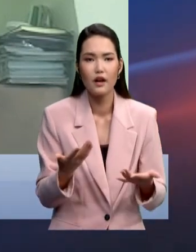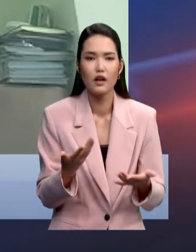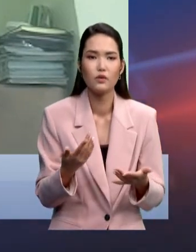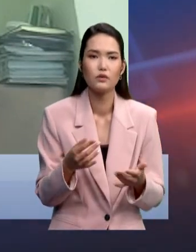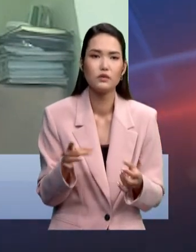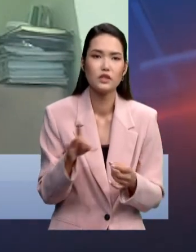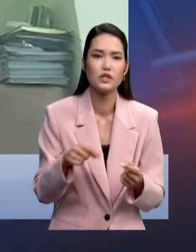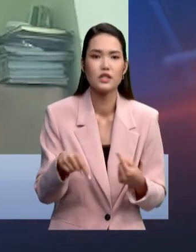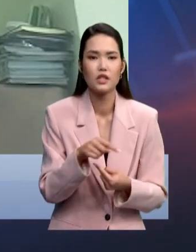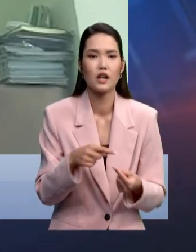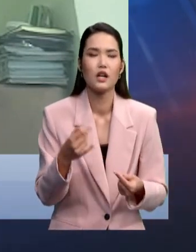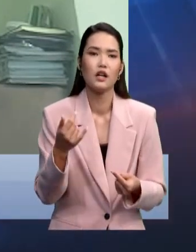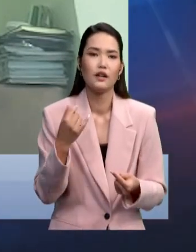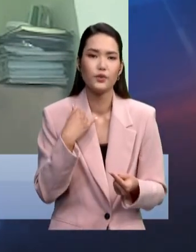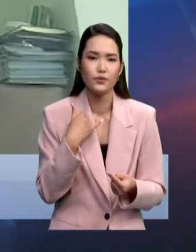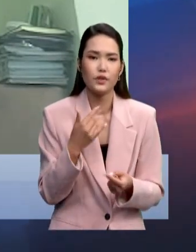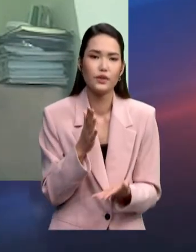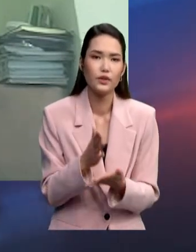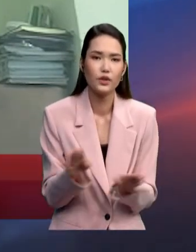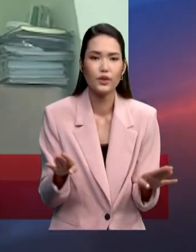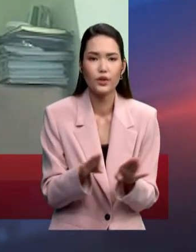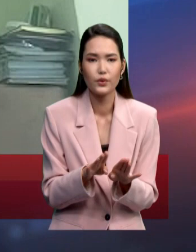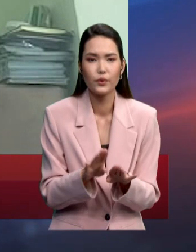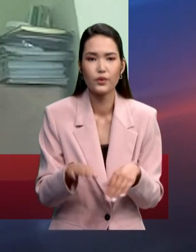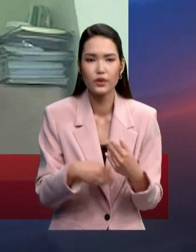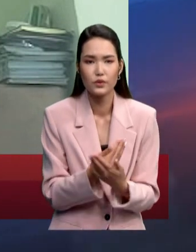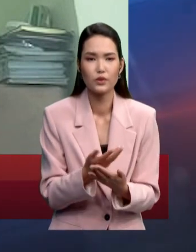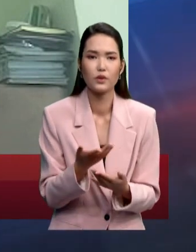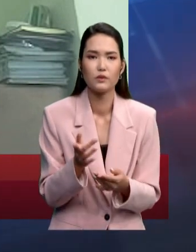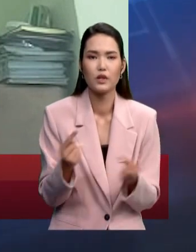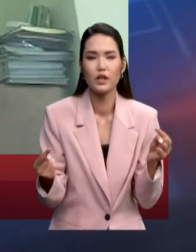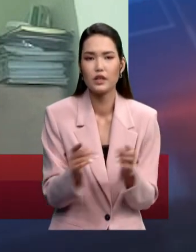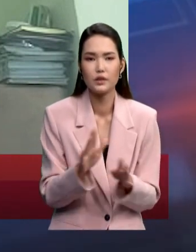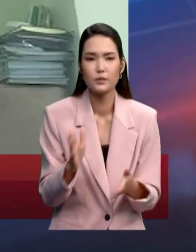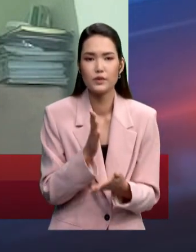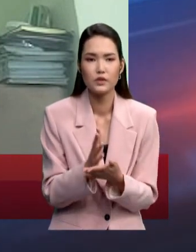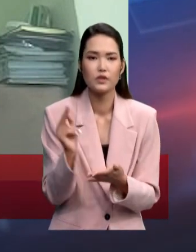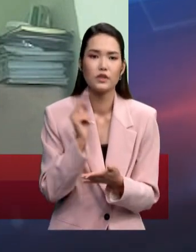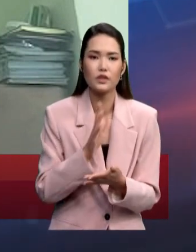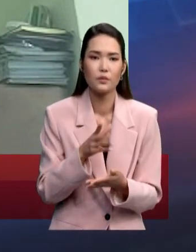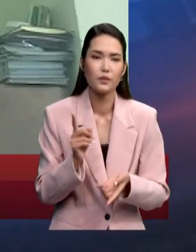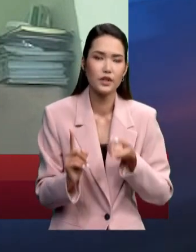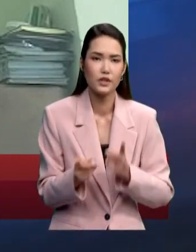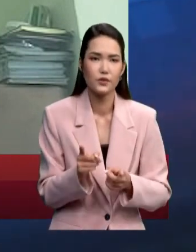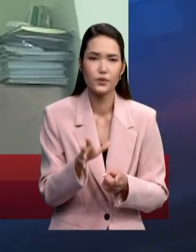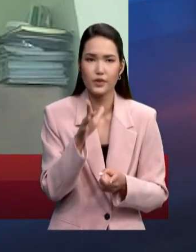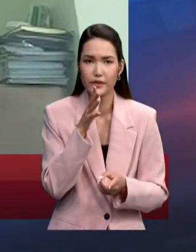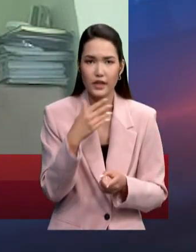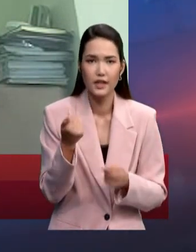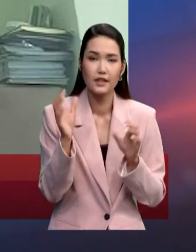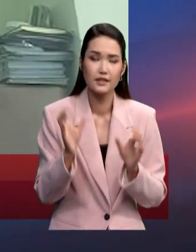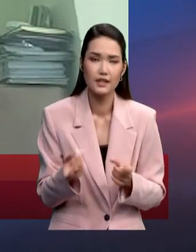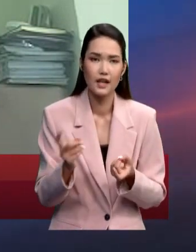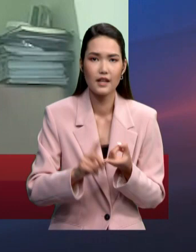казахского рынка, нашего родного рынка, да, потому что такого нонсенса, такого закона ни в одной стране, где мы работаем, а их 10 уже, и мы анализируем другие страны, их